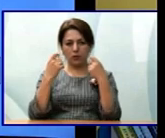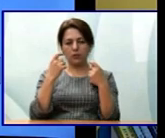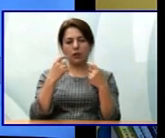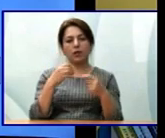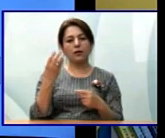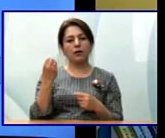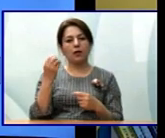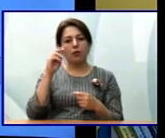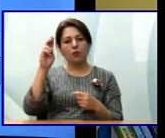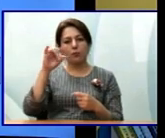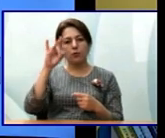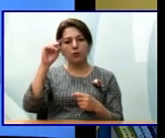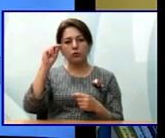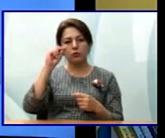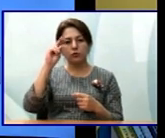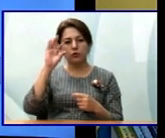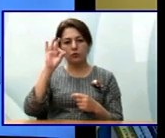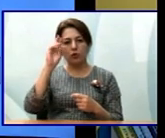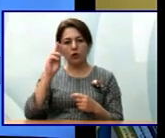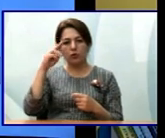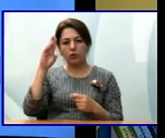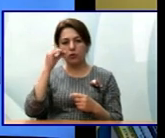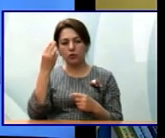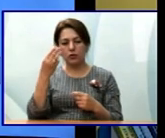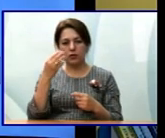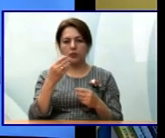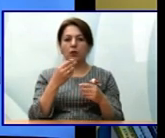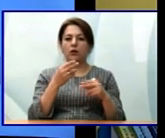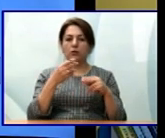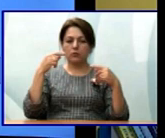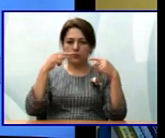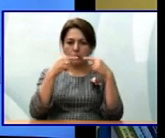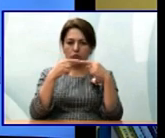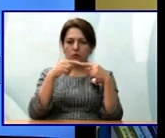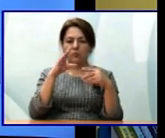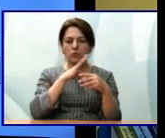hamda burchoqdoshlar uchun aynan xos bo'lgan ma'lumotlarni va